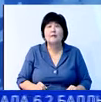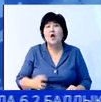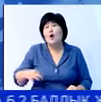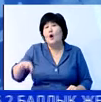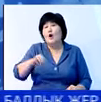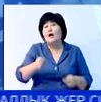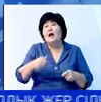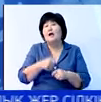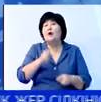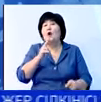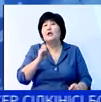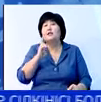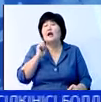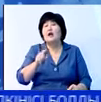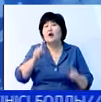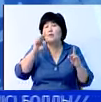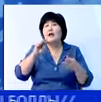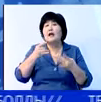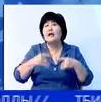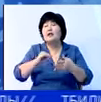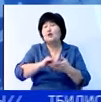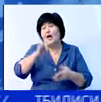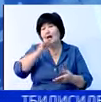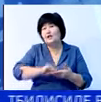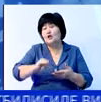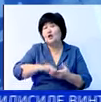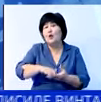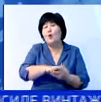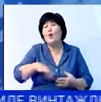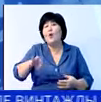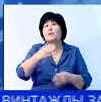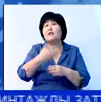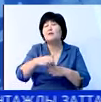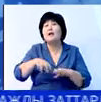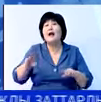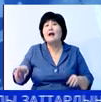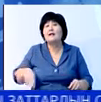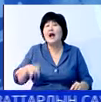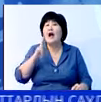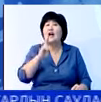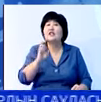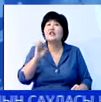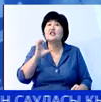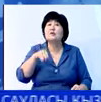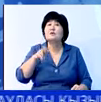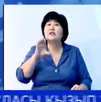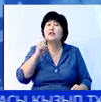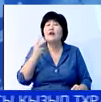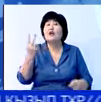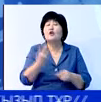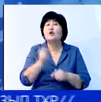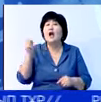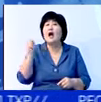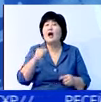Облыс әкімі Қуанышбек Ысқақов белгілі тележурналист, Қазақстан жазушылар одағы облыстық филиалының директоры Қаршыға Есімсейітова мен екі дүркін